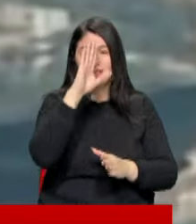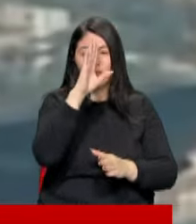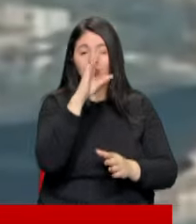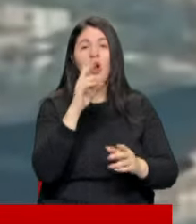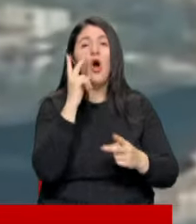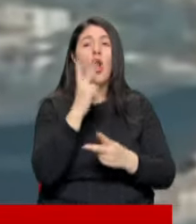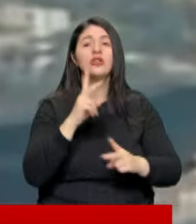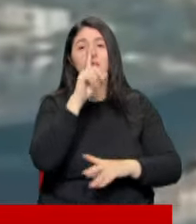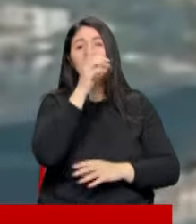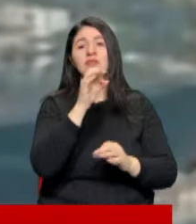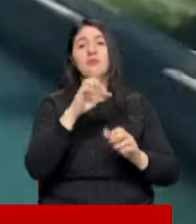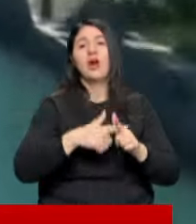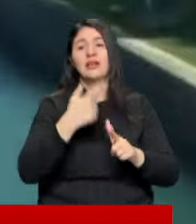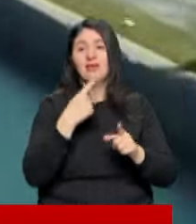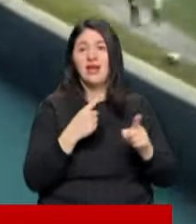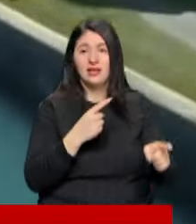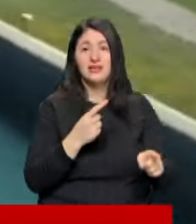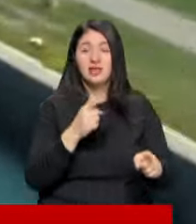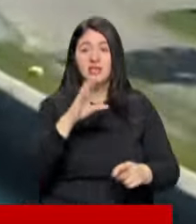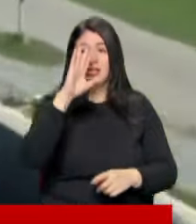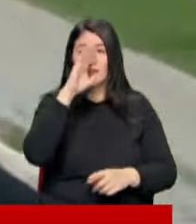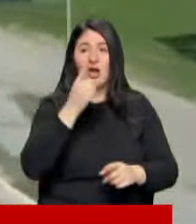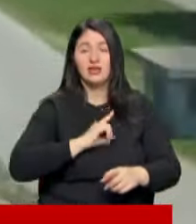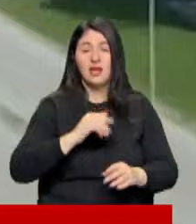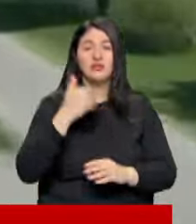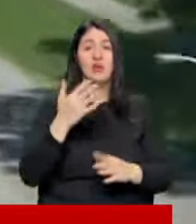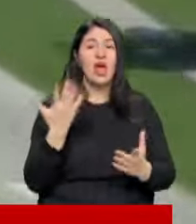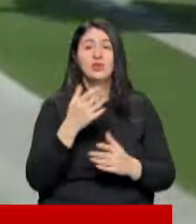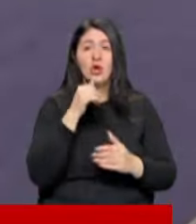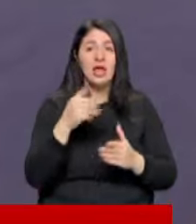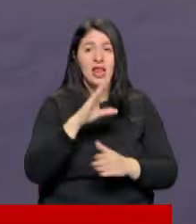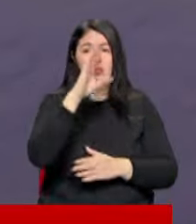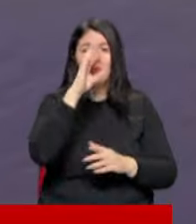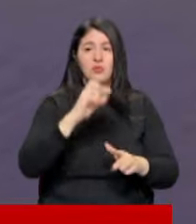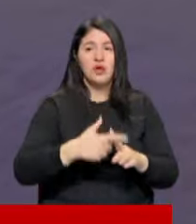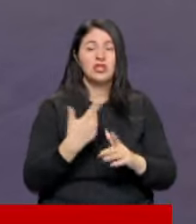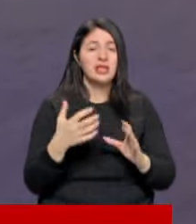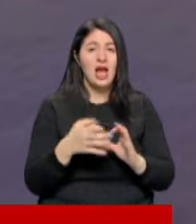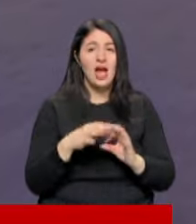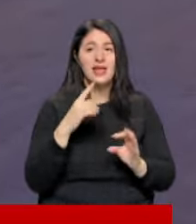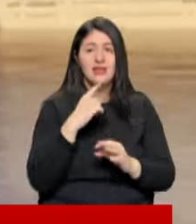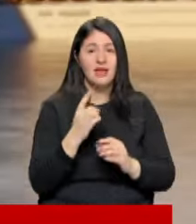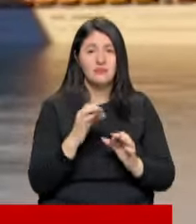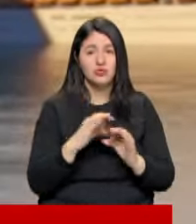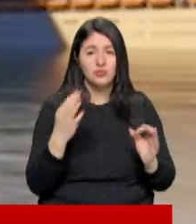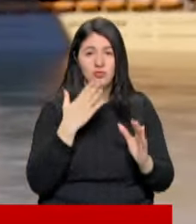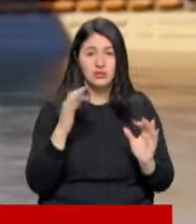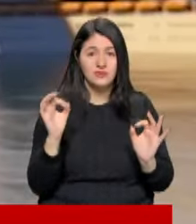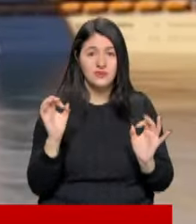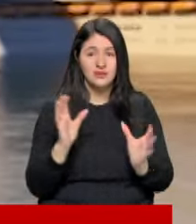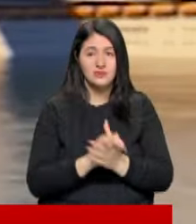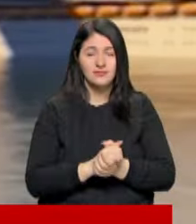bağımsızlık projesi diyerek savunan Murat Kurum, İstanbul adaylığı sonrası henüz Kanal İstanbul projesiyle ilgili tek cümle kurmadı.